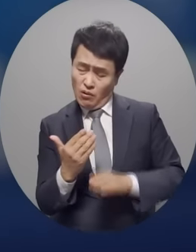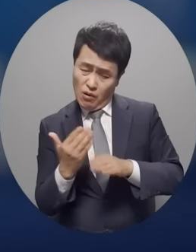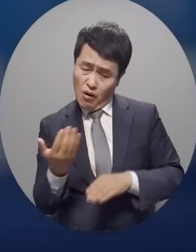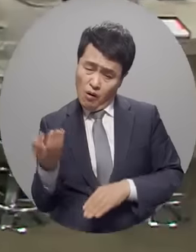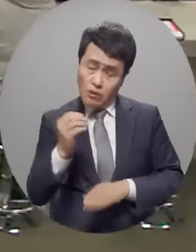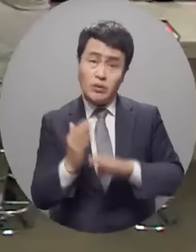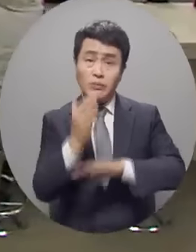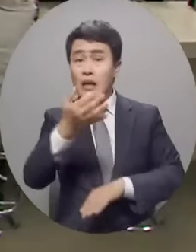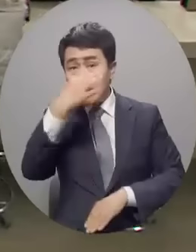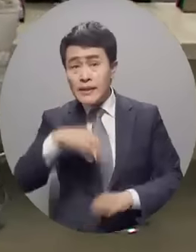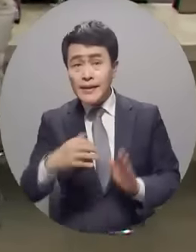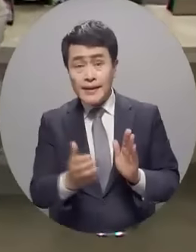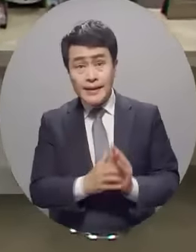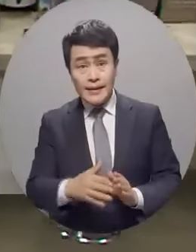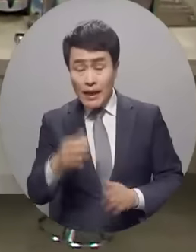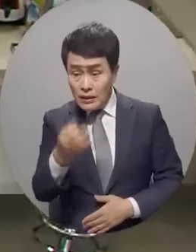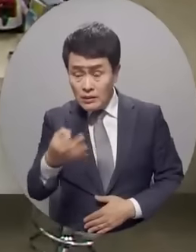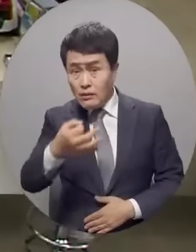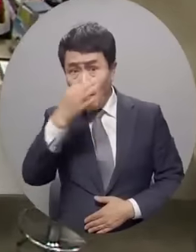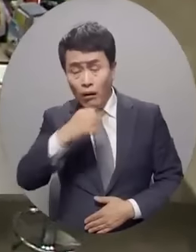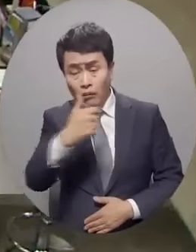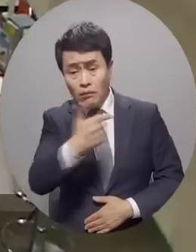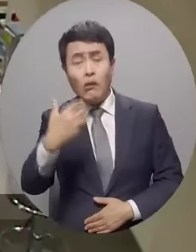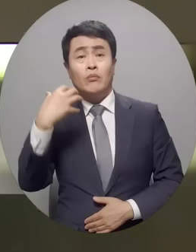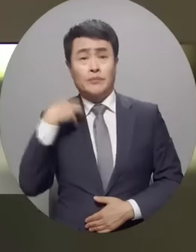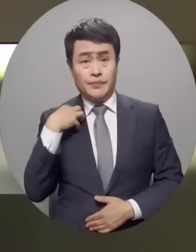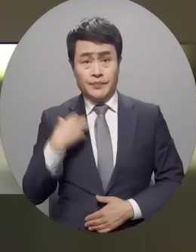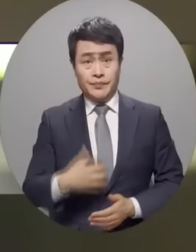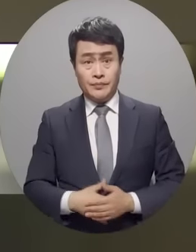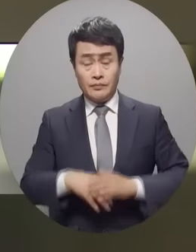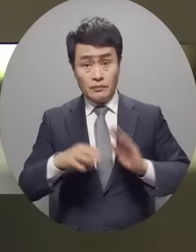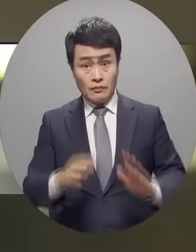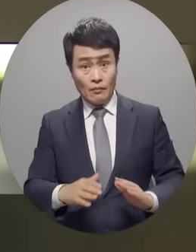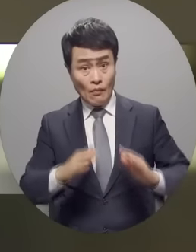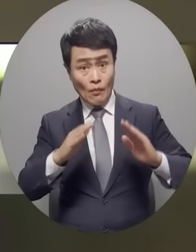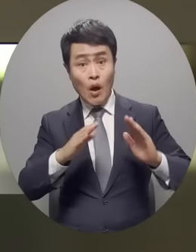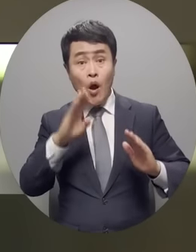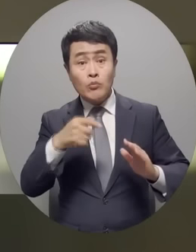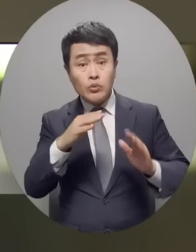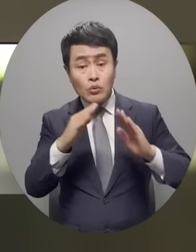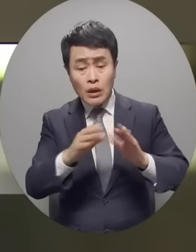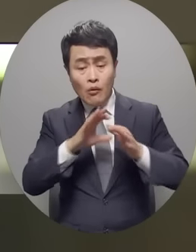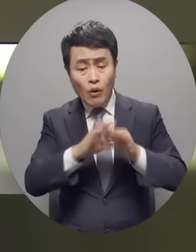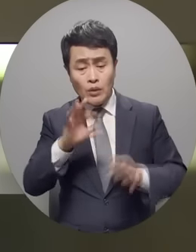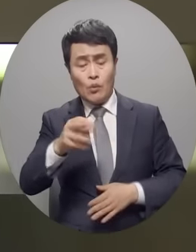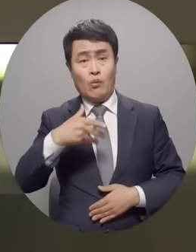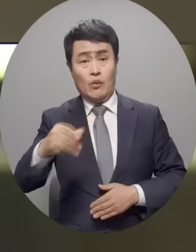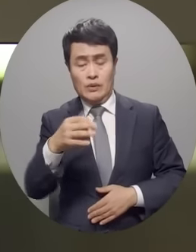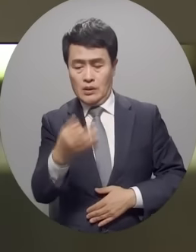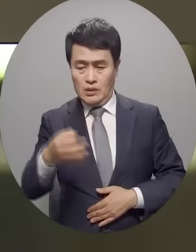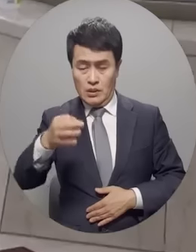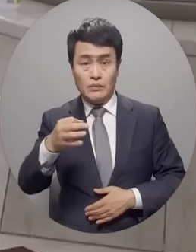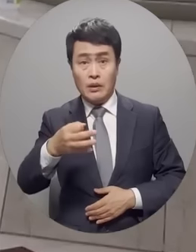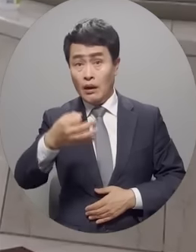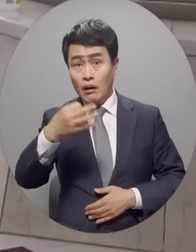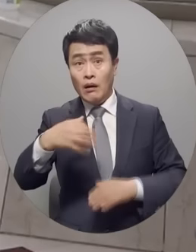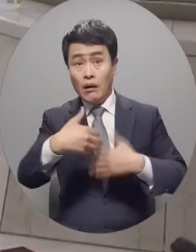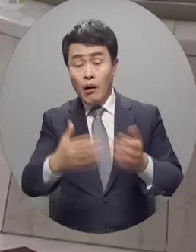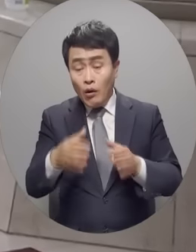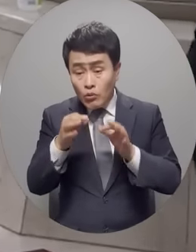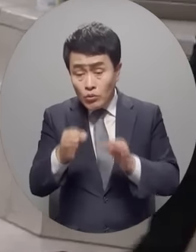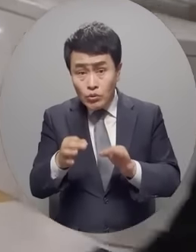남겼습니다. 이자 이익이 큰 역할을 했습니다. 부동산 관련 대출이 늘면서 이자 수입이 크게 는 데다